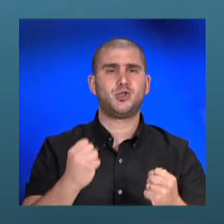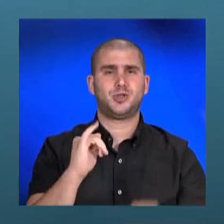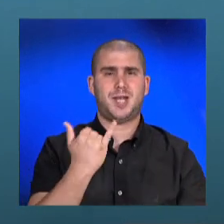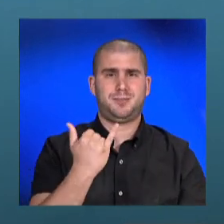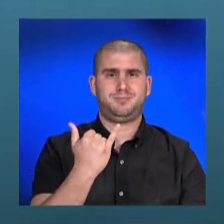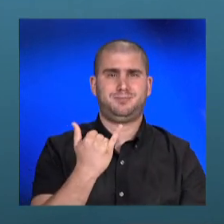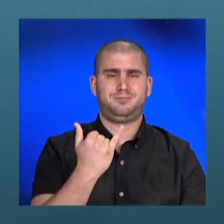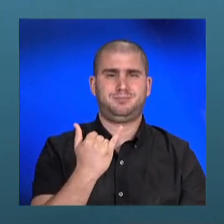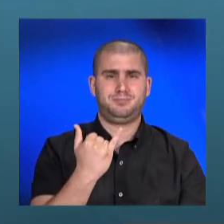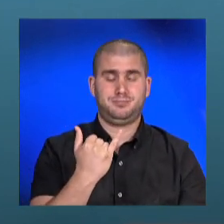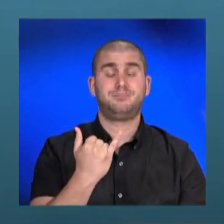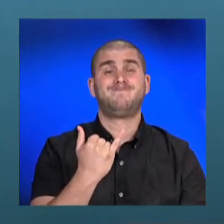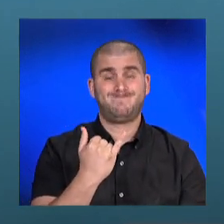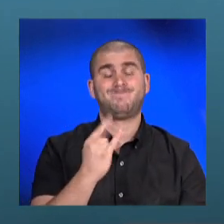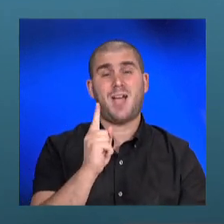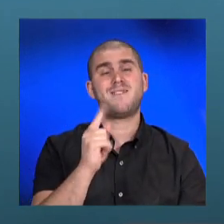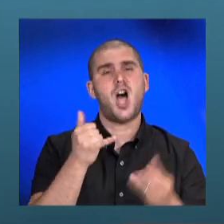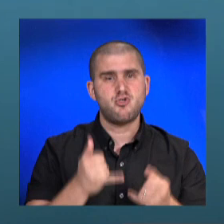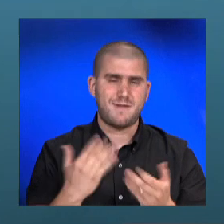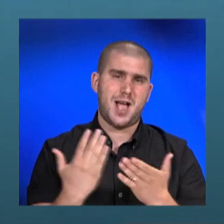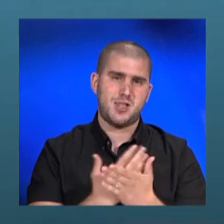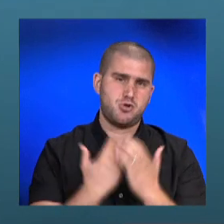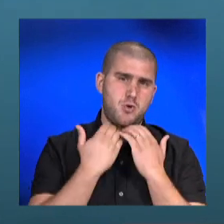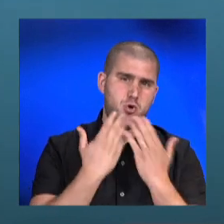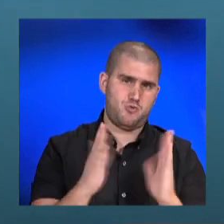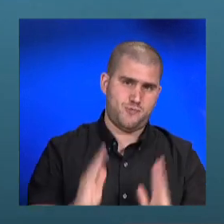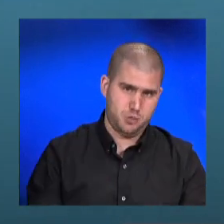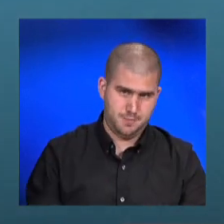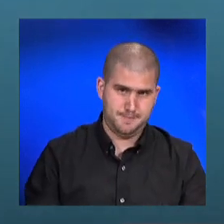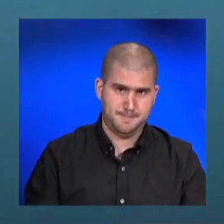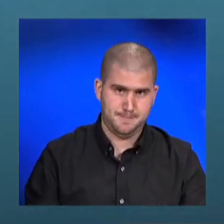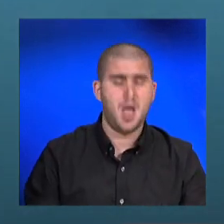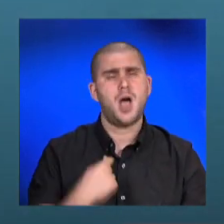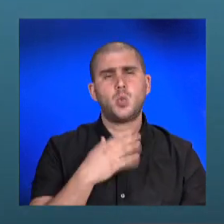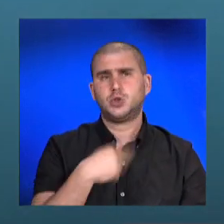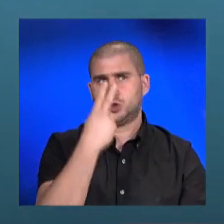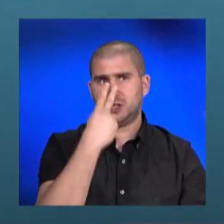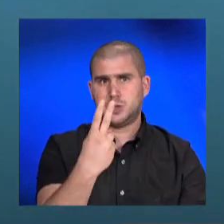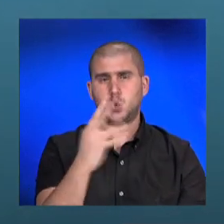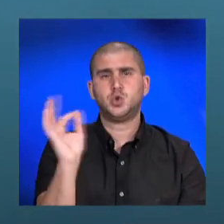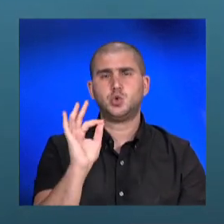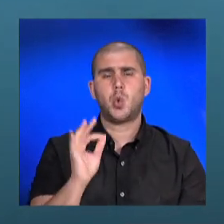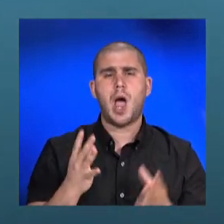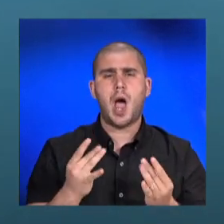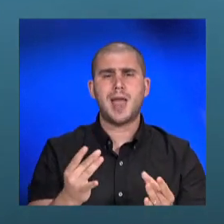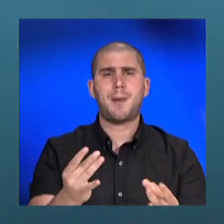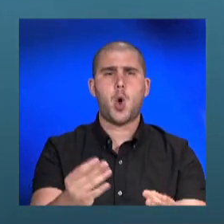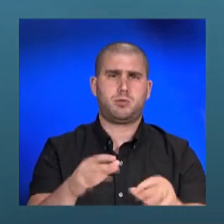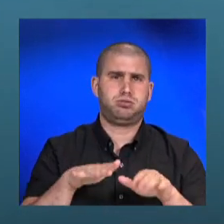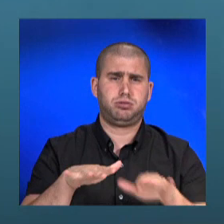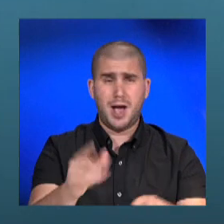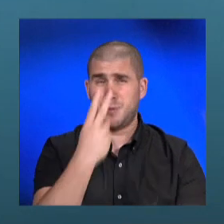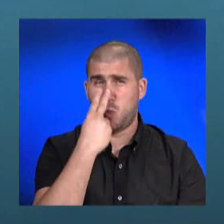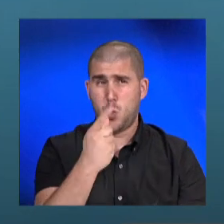עכשיו החדשות הפחות טובות. אני רוצה שתראו את שיעור ההדבקה שלנו. אתם רואים שאנחנו